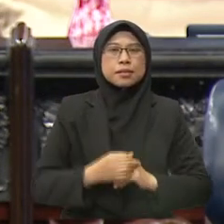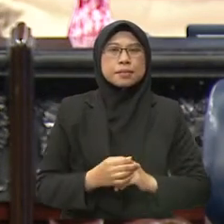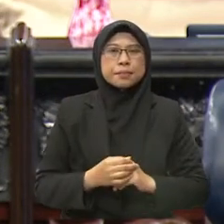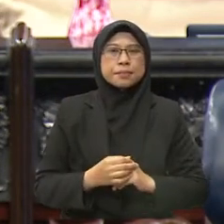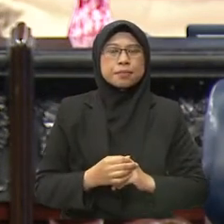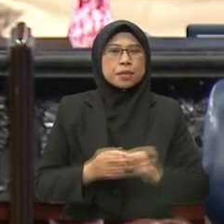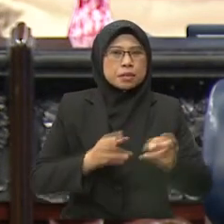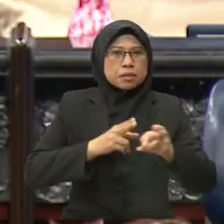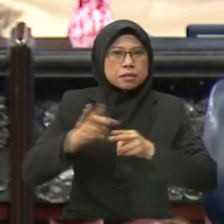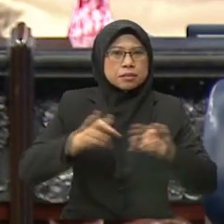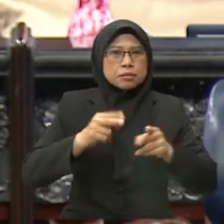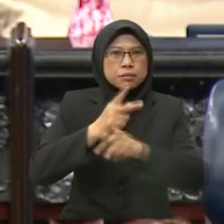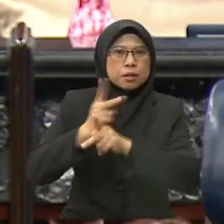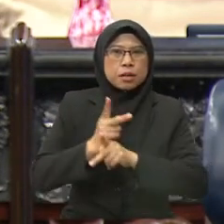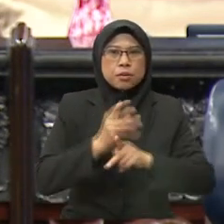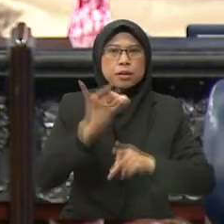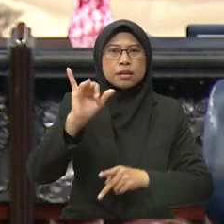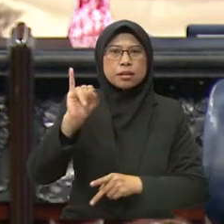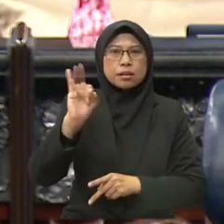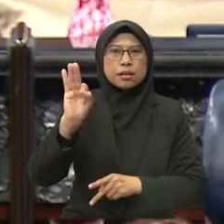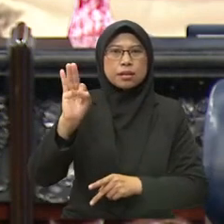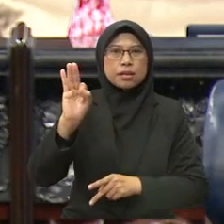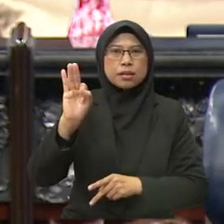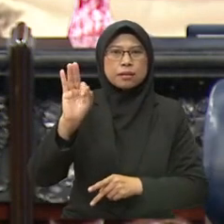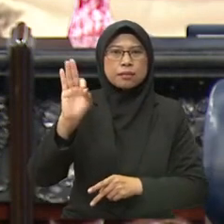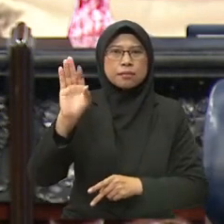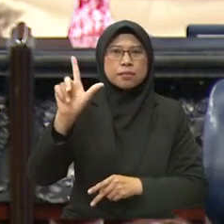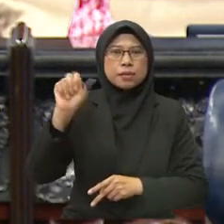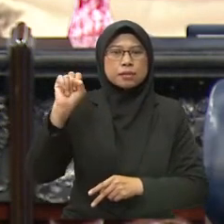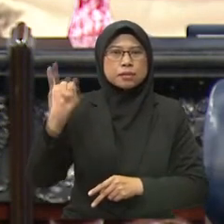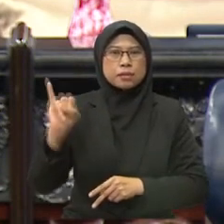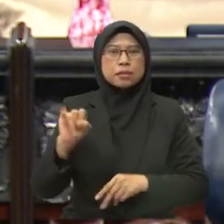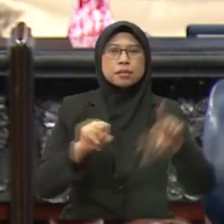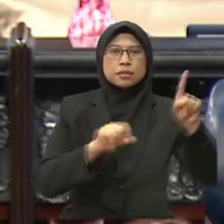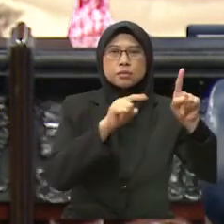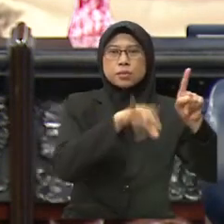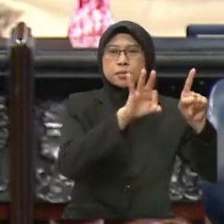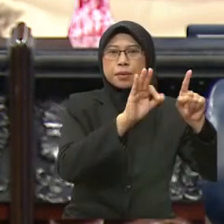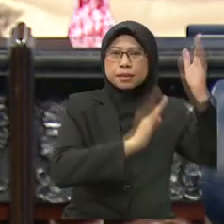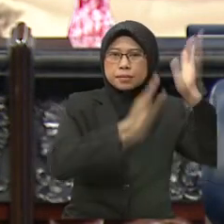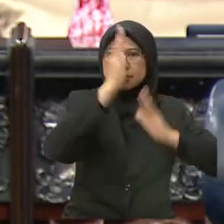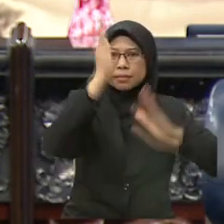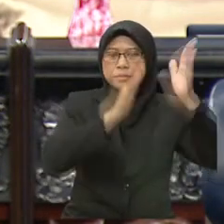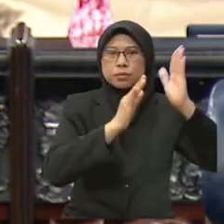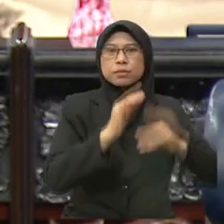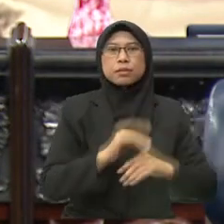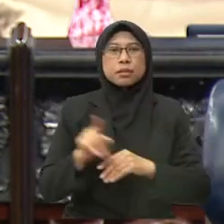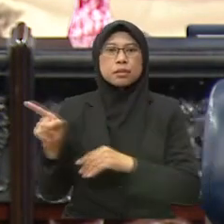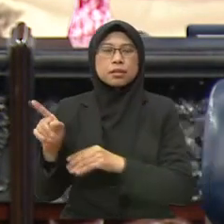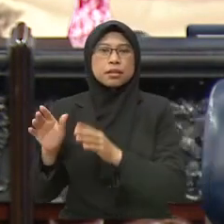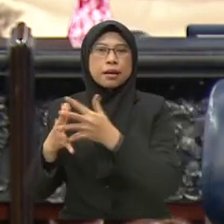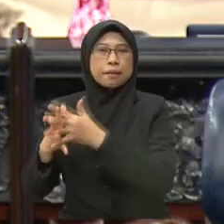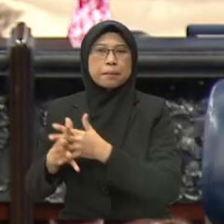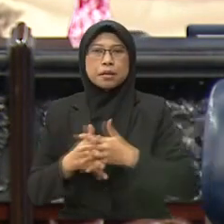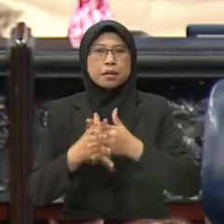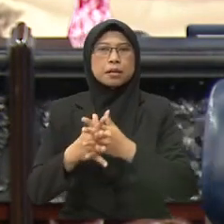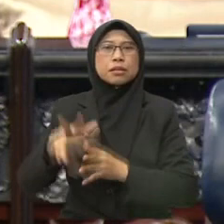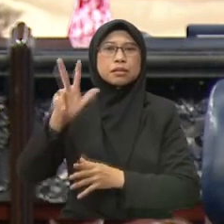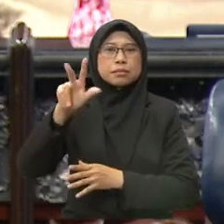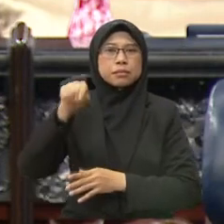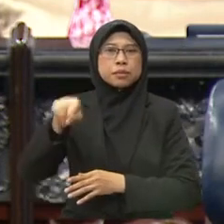berusaha mengawal inflasi Malaysia inflasi 1.9% inflasi di Amerika